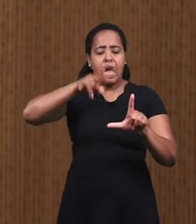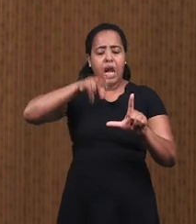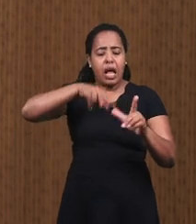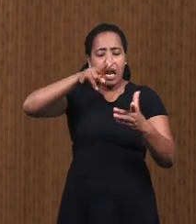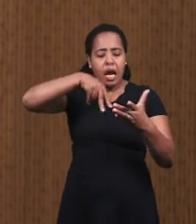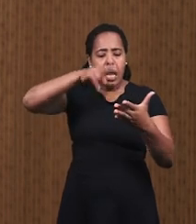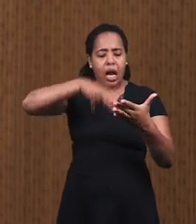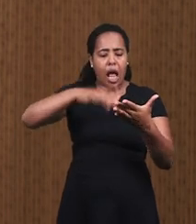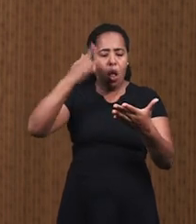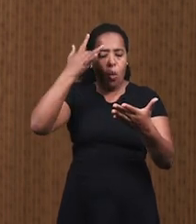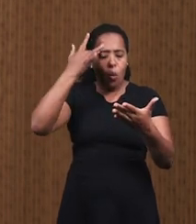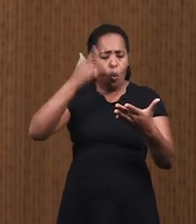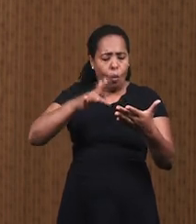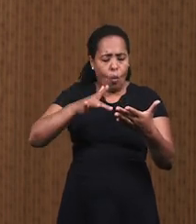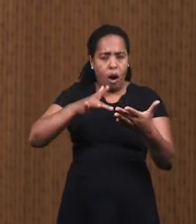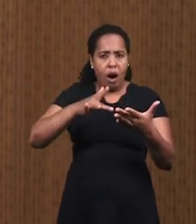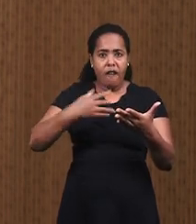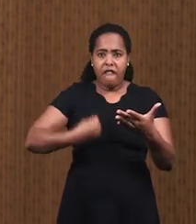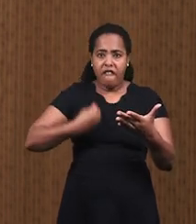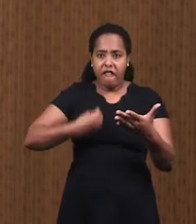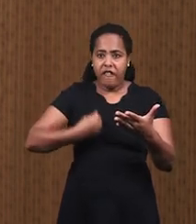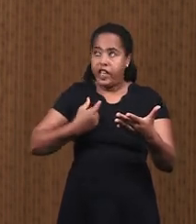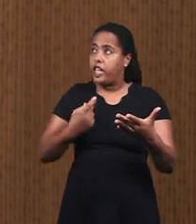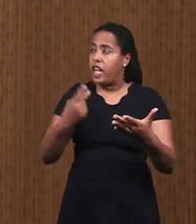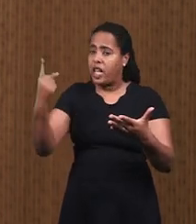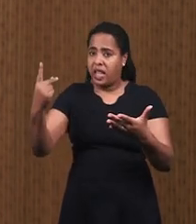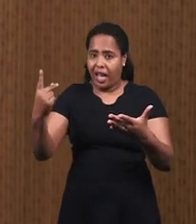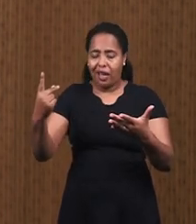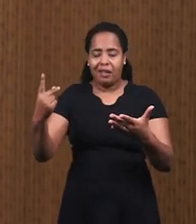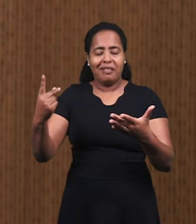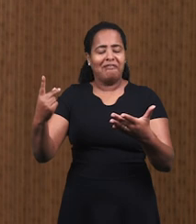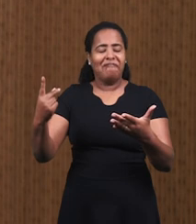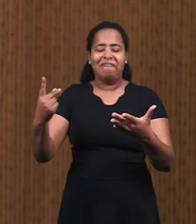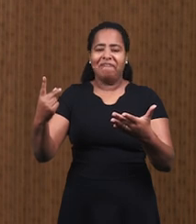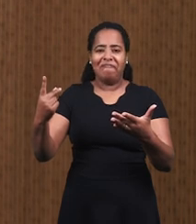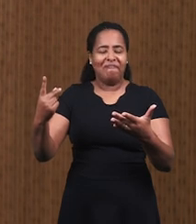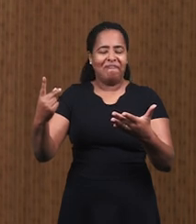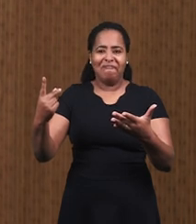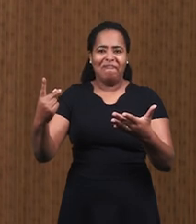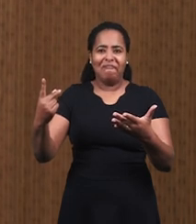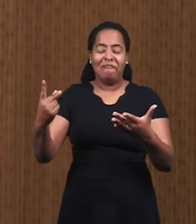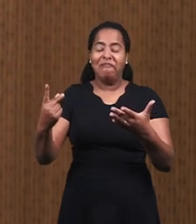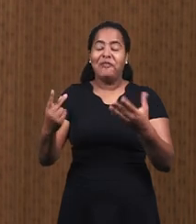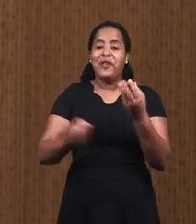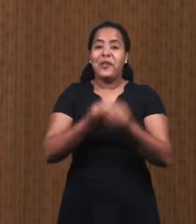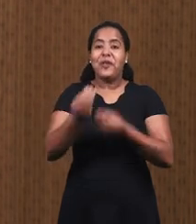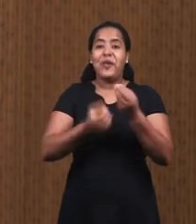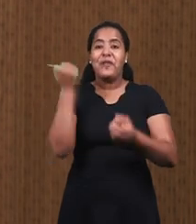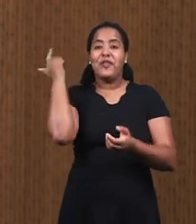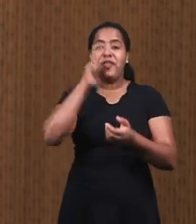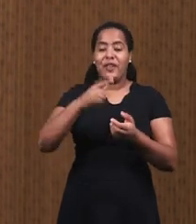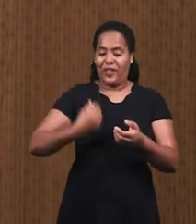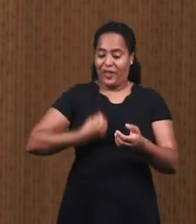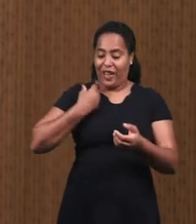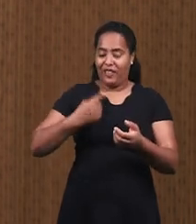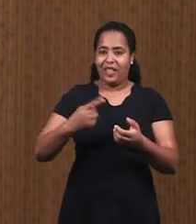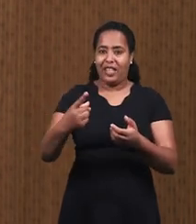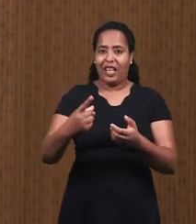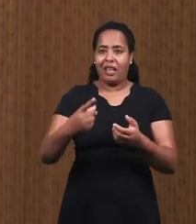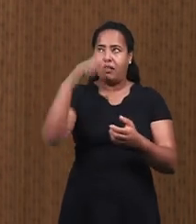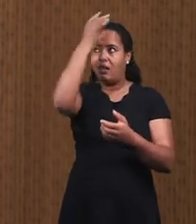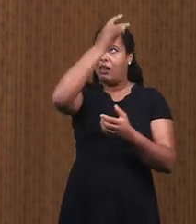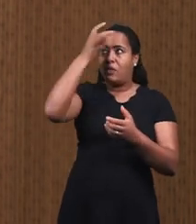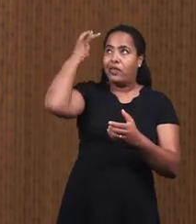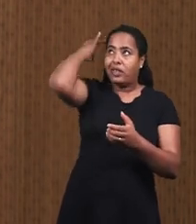la vie. Quelle vie? La vie éternelle. Et qui génère la vie éternelle, engendre la vie